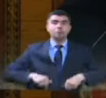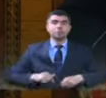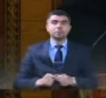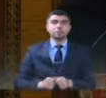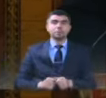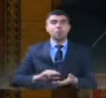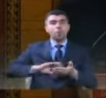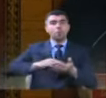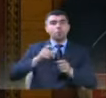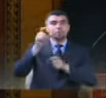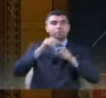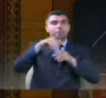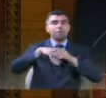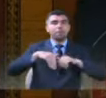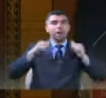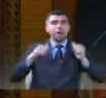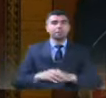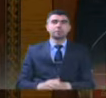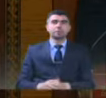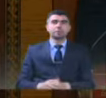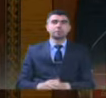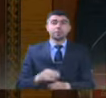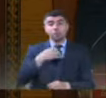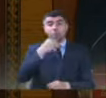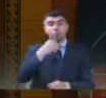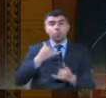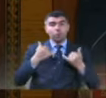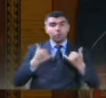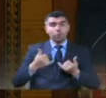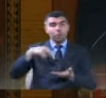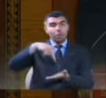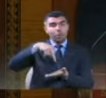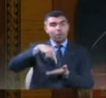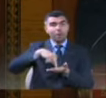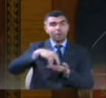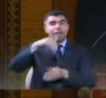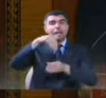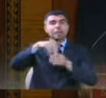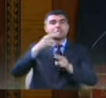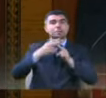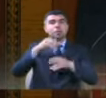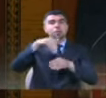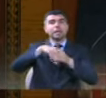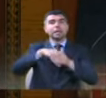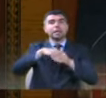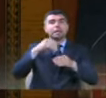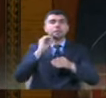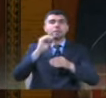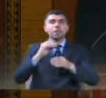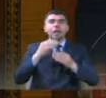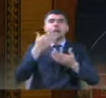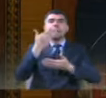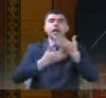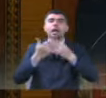السيدات والسادة النواب المحترمين، يشرفني أن أتناول الكلمة باسم الفريق الحركي في موضوع الحوار الاجتماعي مع المركزيات